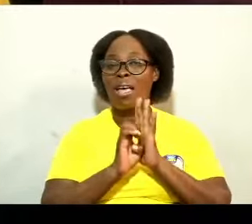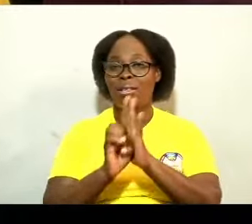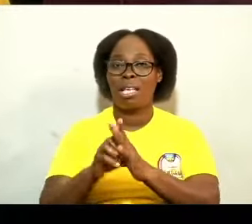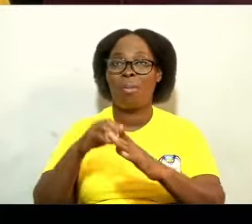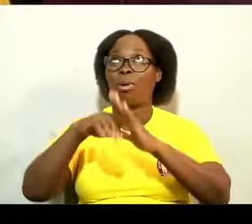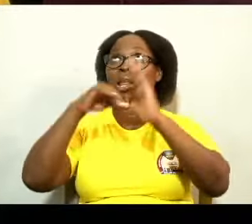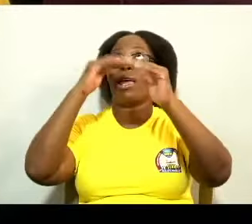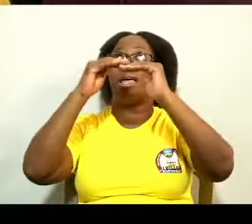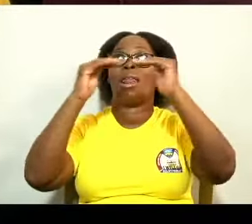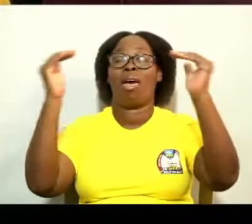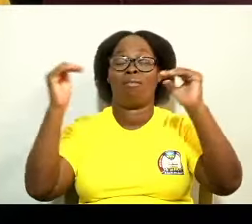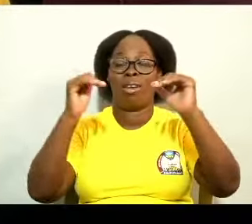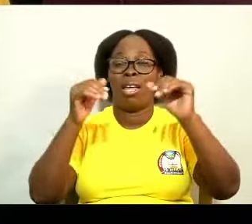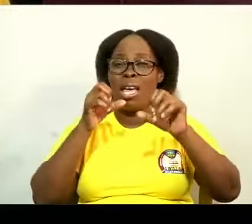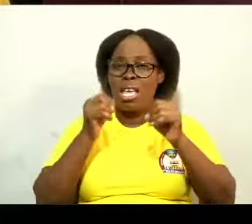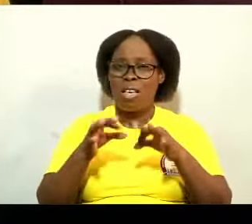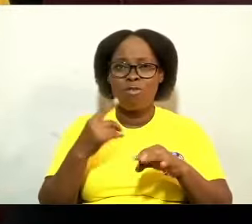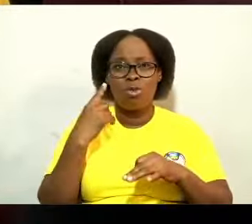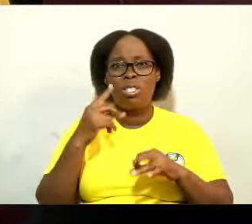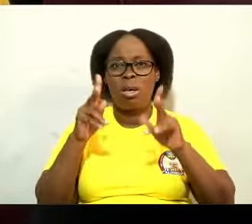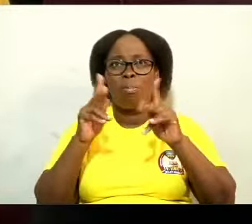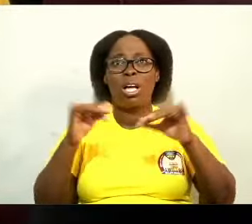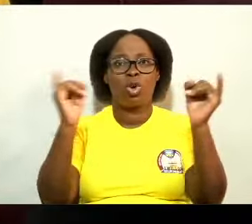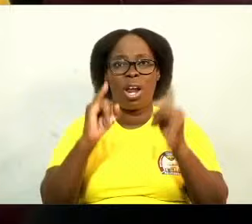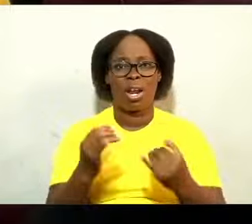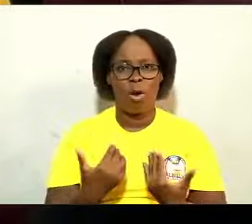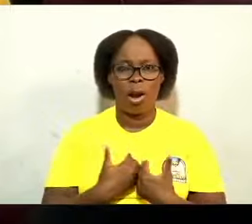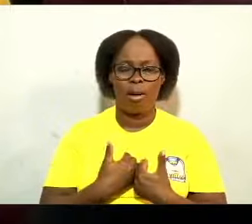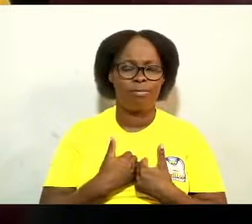mbinguni. Ukikuta mtu ana sanamu